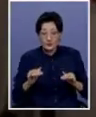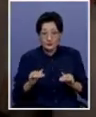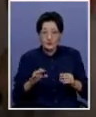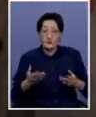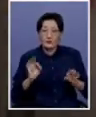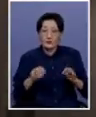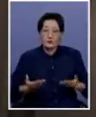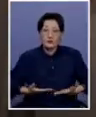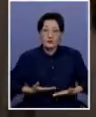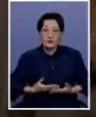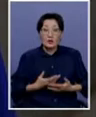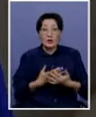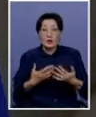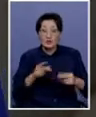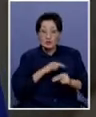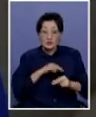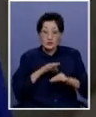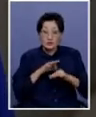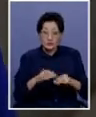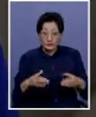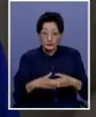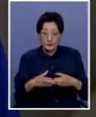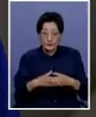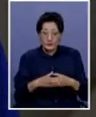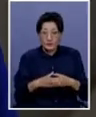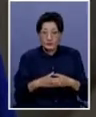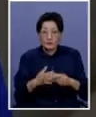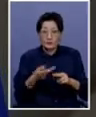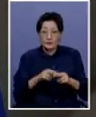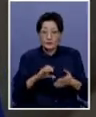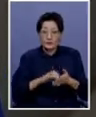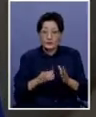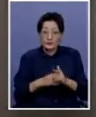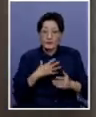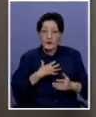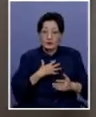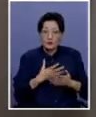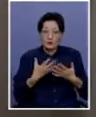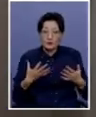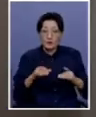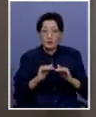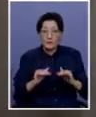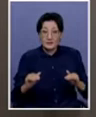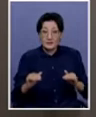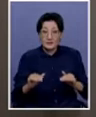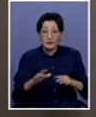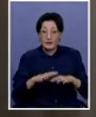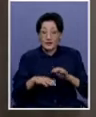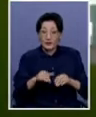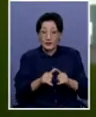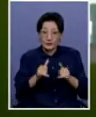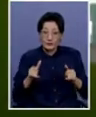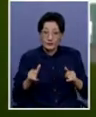өмір сүруіне алуан түрлі жұмыстар жүргізетін мекеме үшін үкіі деп аталатын бұл бөлменің маңызы зор. Мұнда баланың вестибулярлық аппаратын